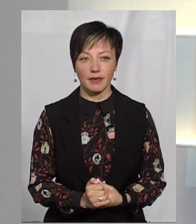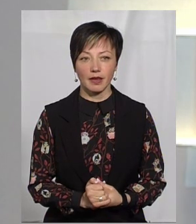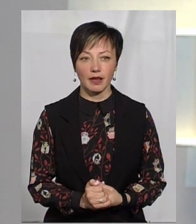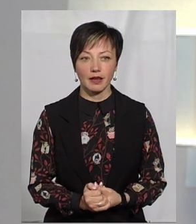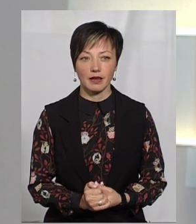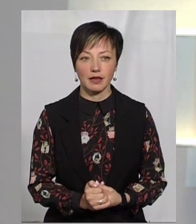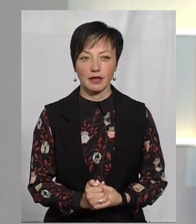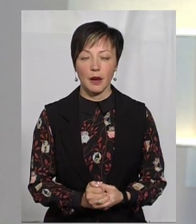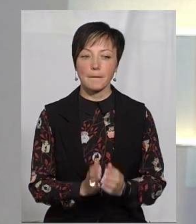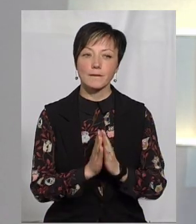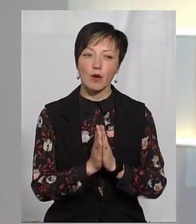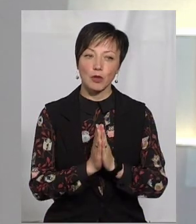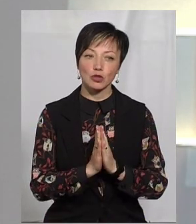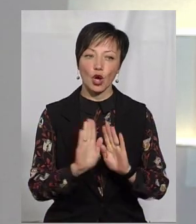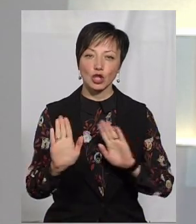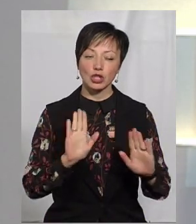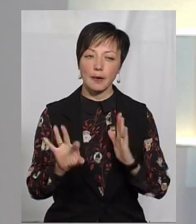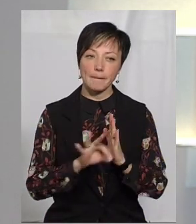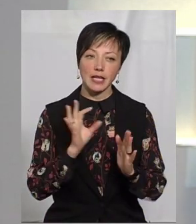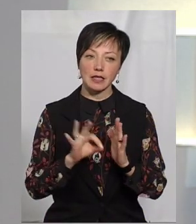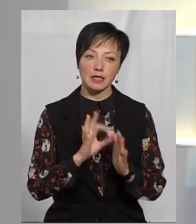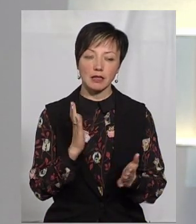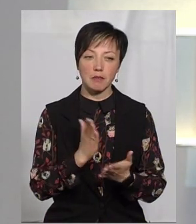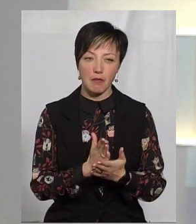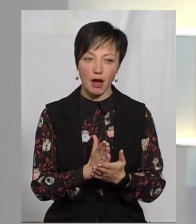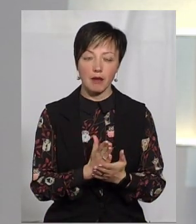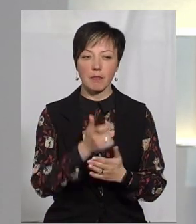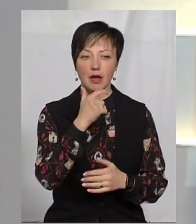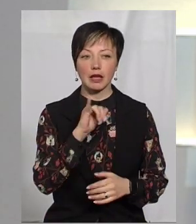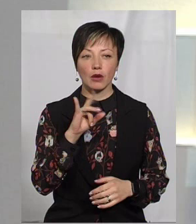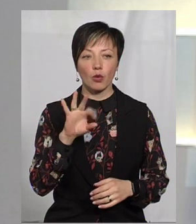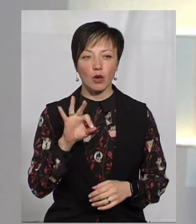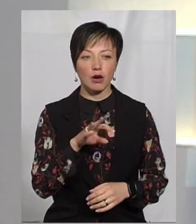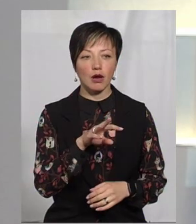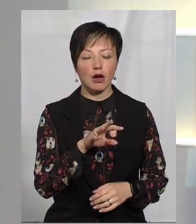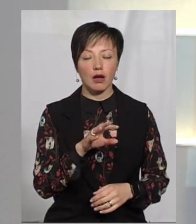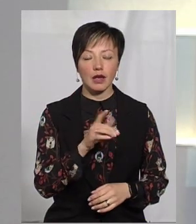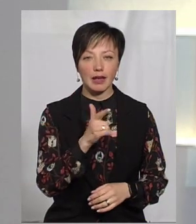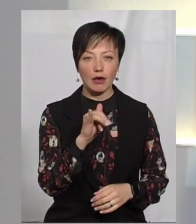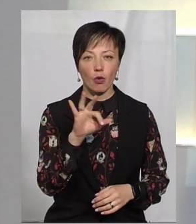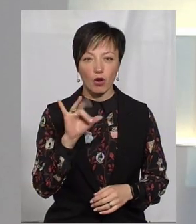І попрошу режисерів підказати мені, чи маємо ми пана Ігоря Марчука.